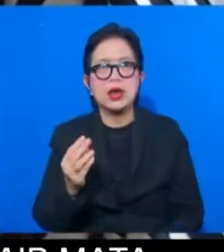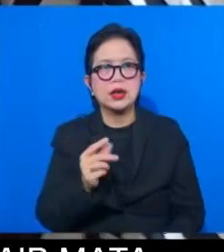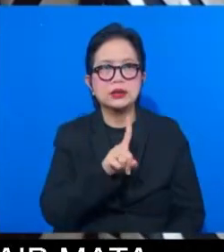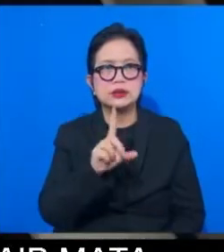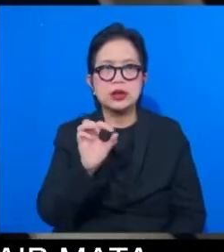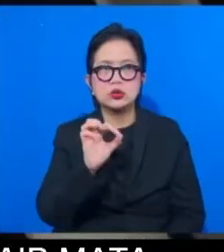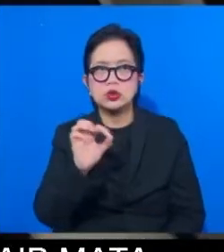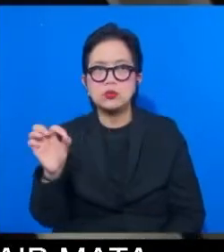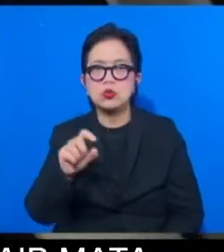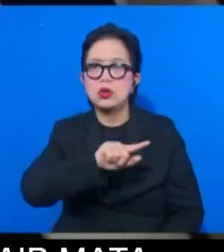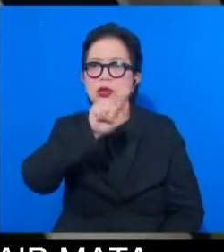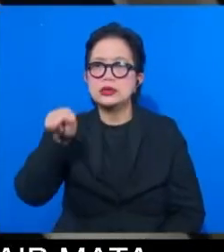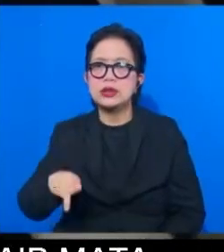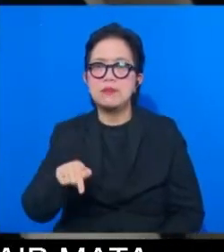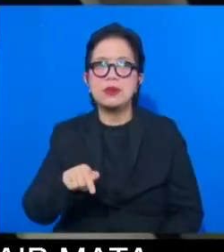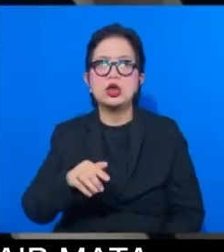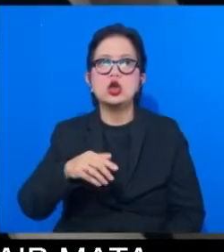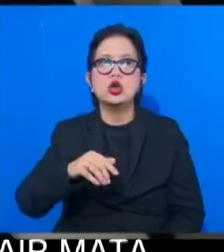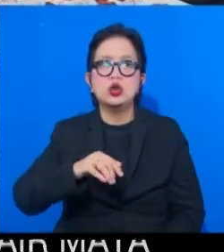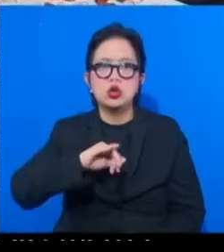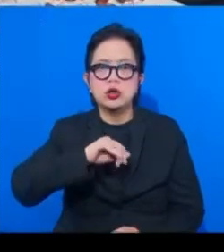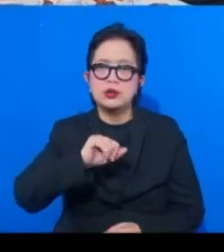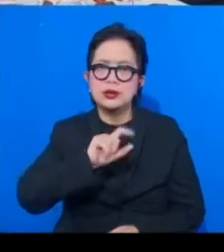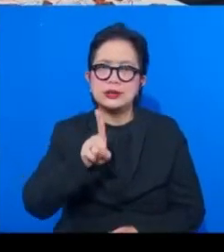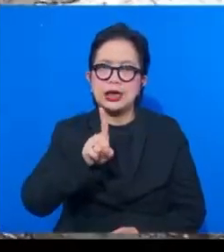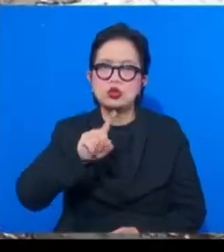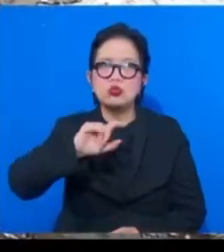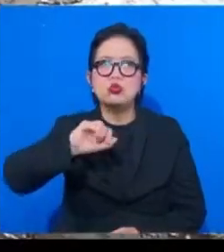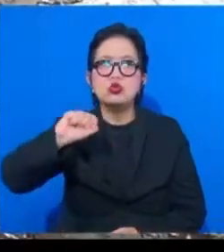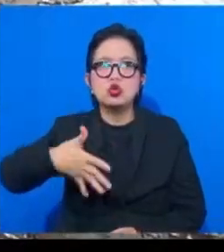ribu hingga jutaan rupiah. Tim Liputan CNN Indonesia.